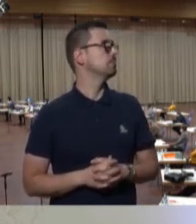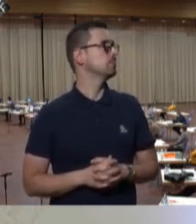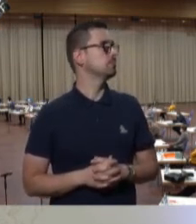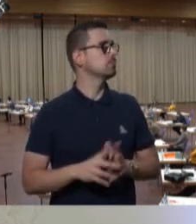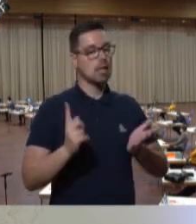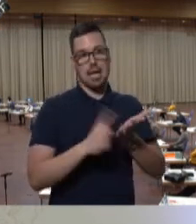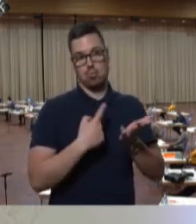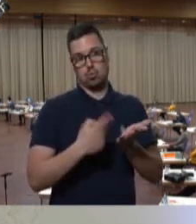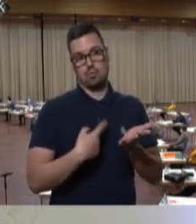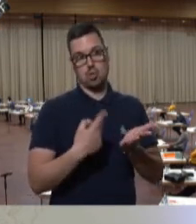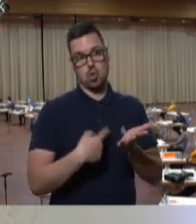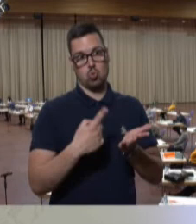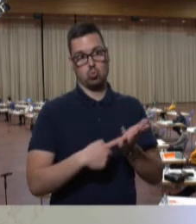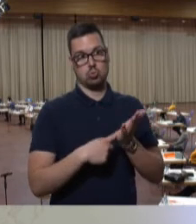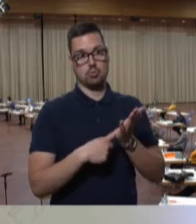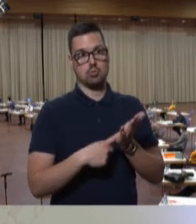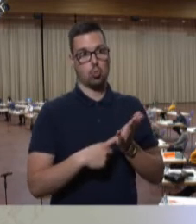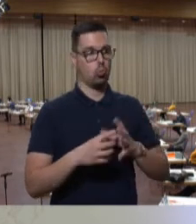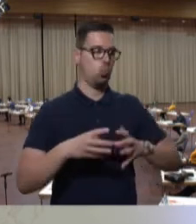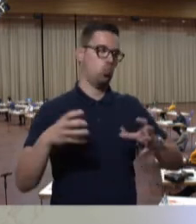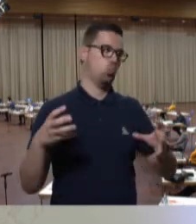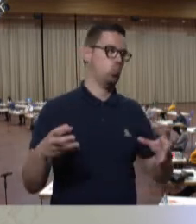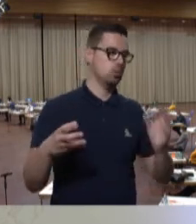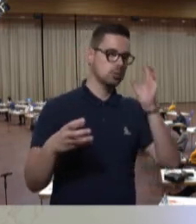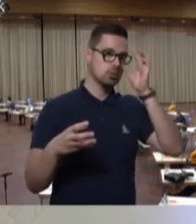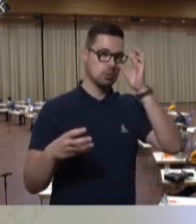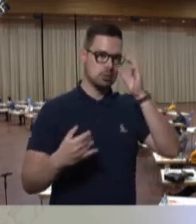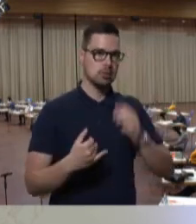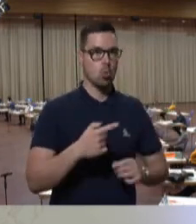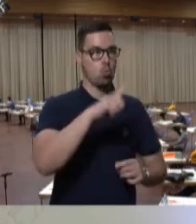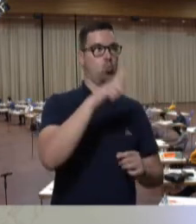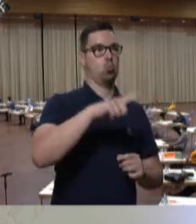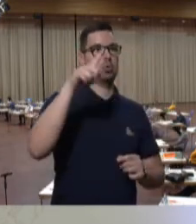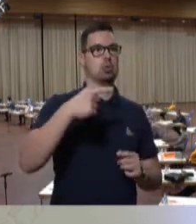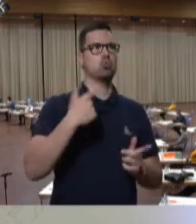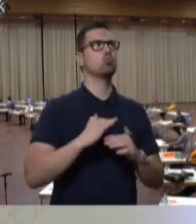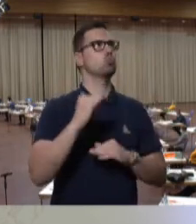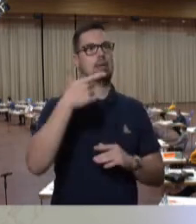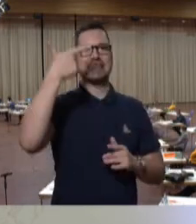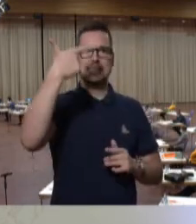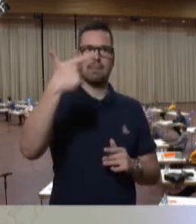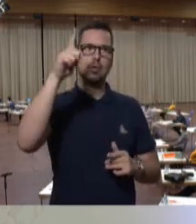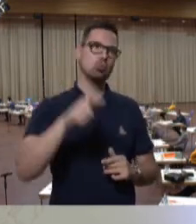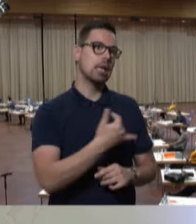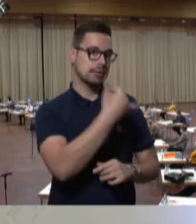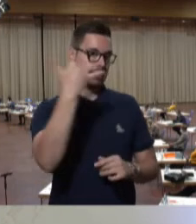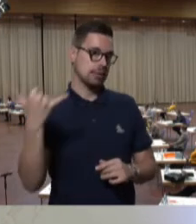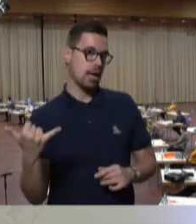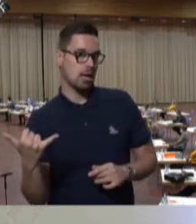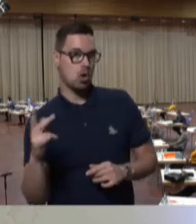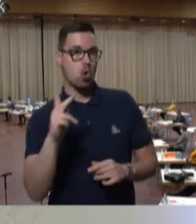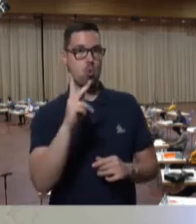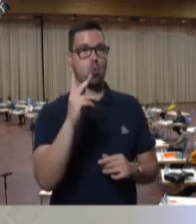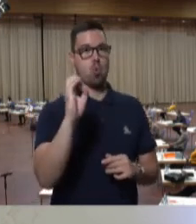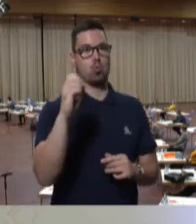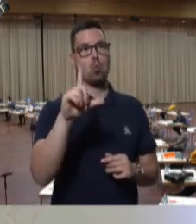Die Herausforderungen, vor welcher wir stehen, sind immens. Jahrhunderte, über 200 Jahre waren Kohle, Öl und